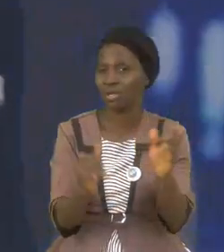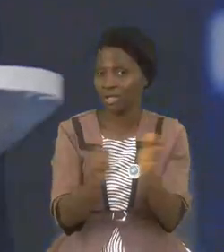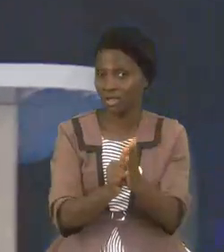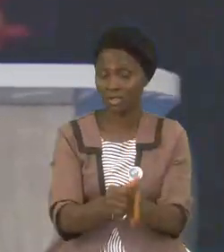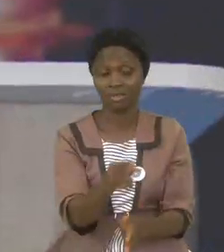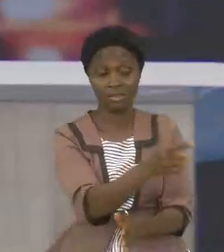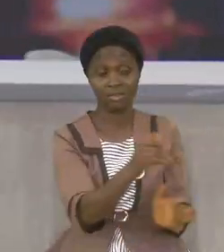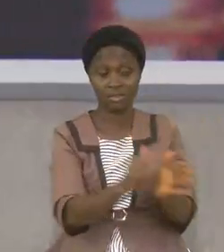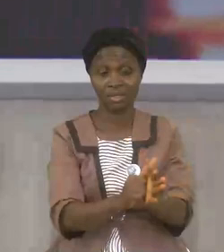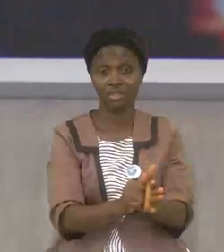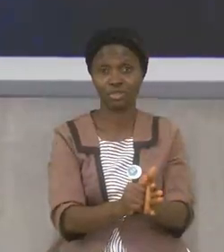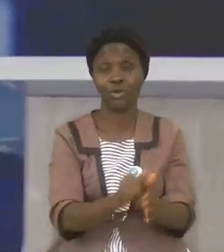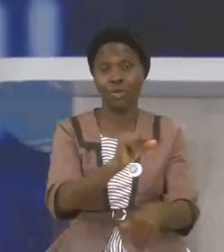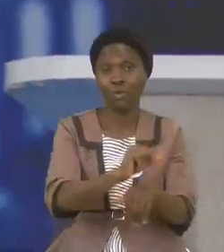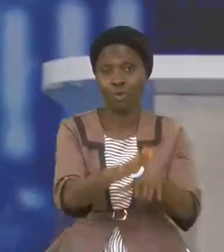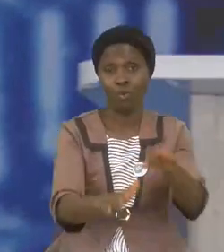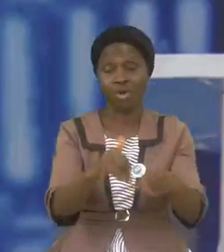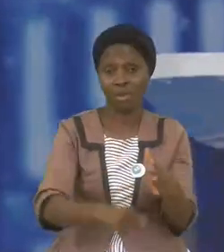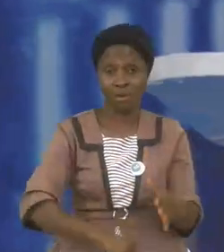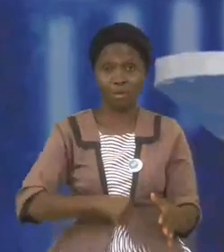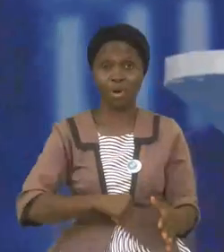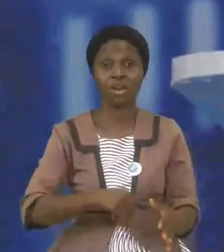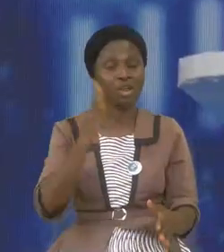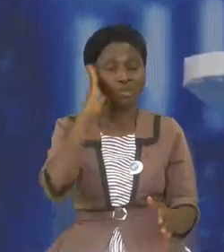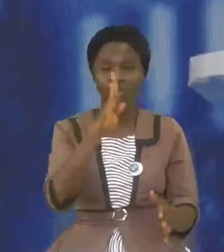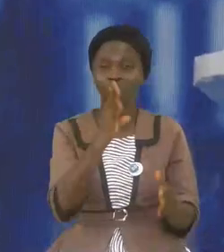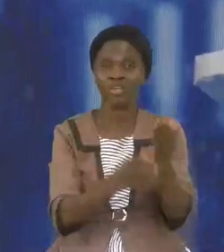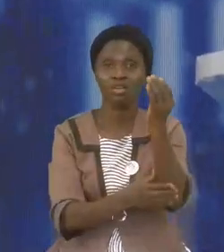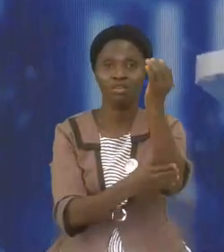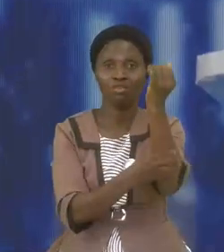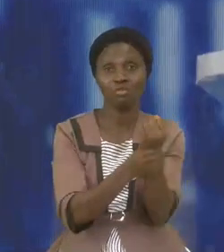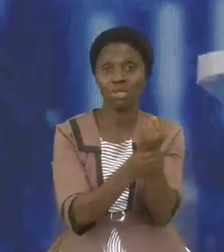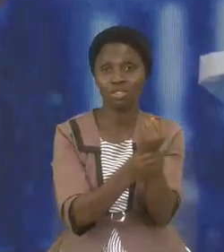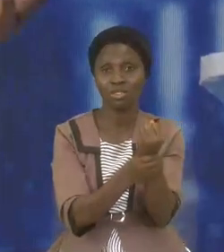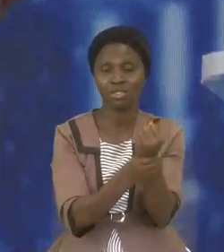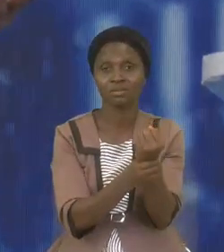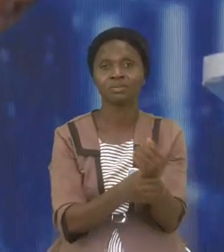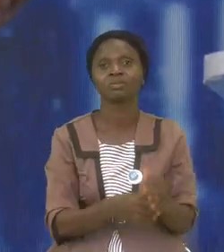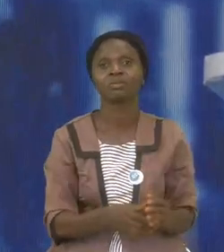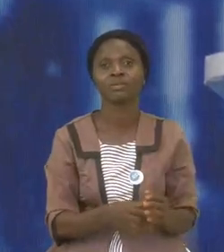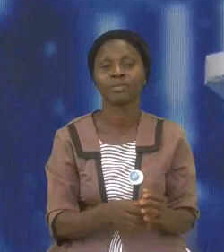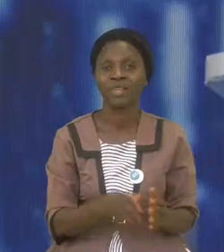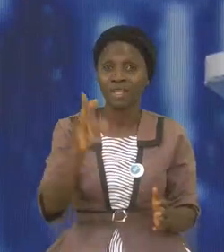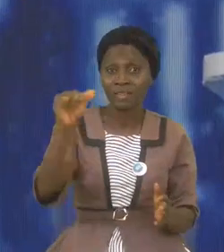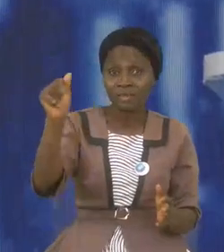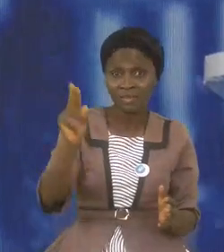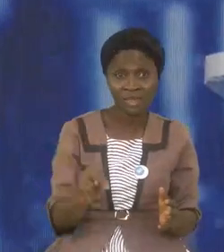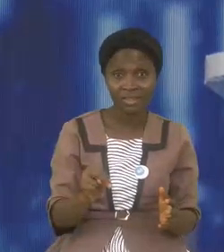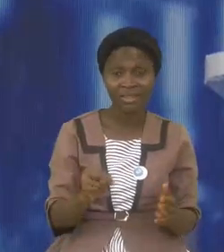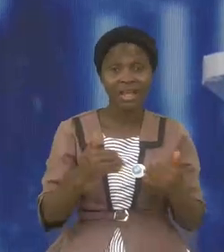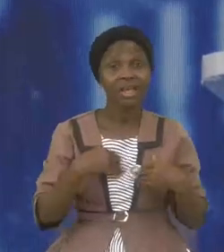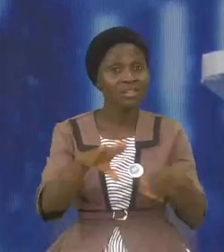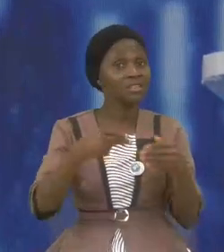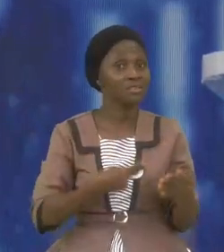cela? Seras-tu en mesure de dire que ceux qui marchent avec orgueil seront